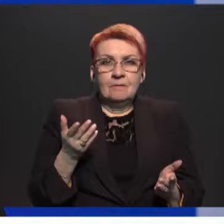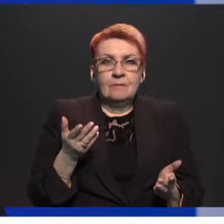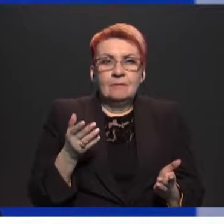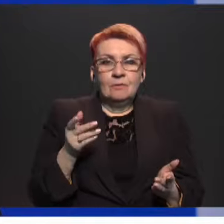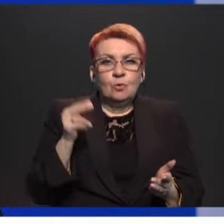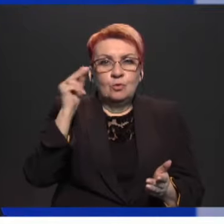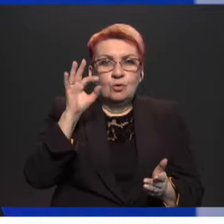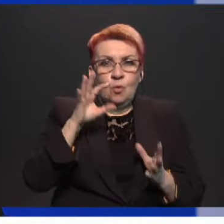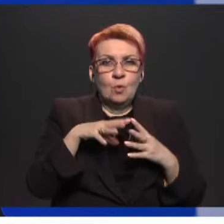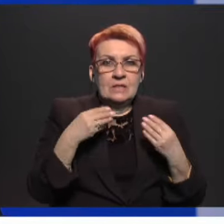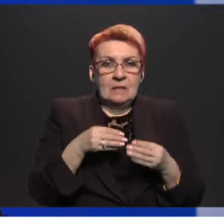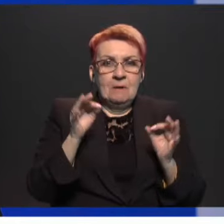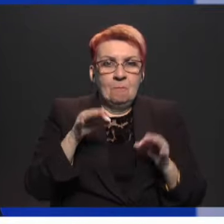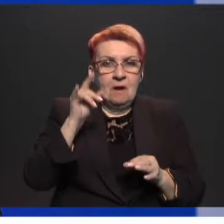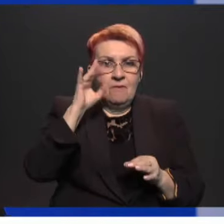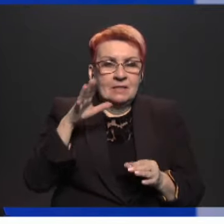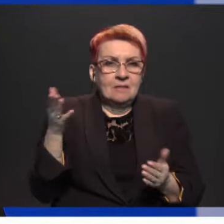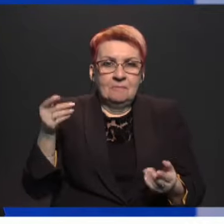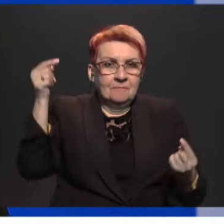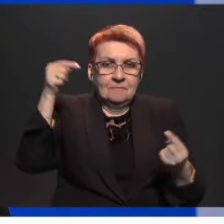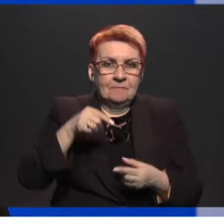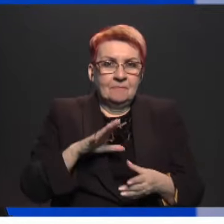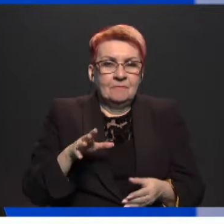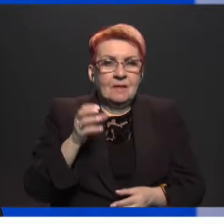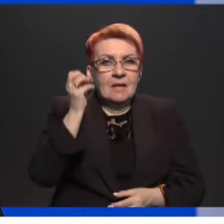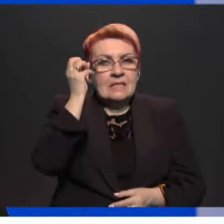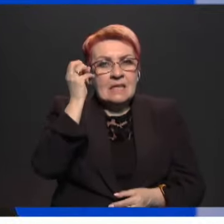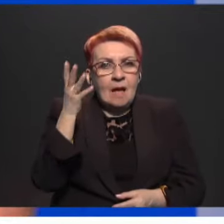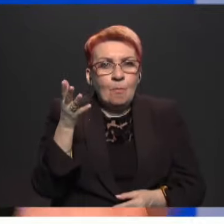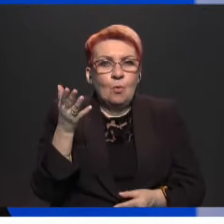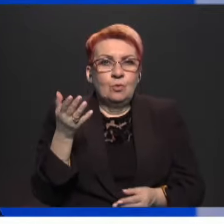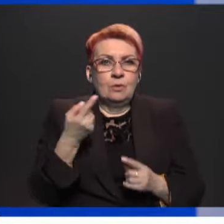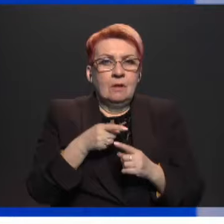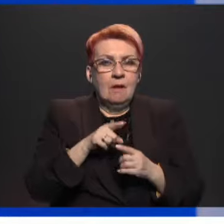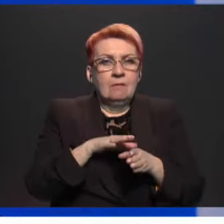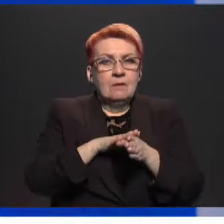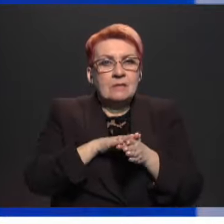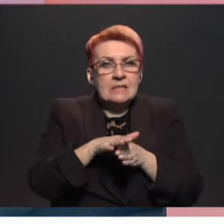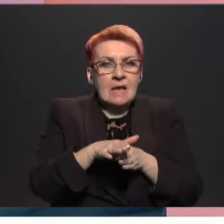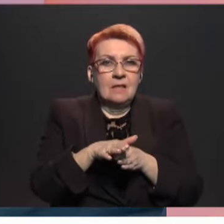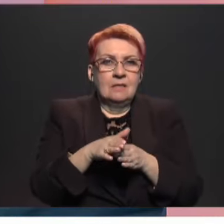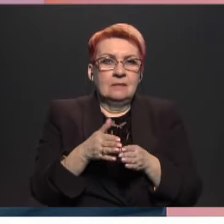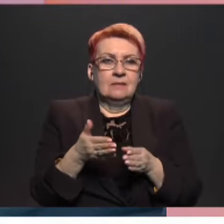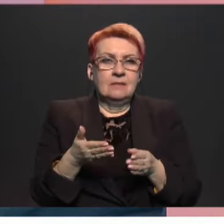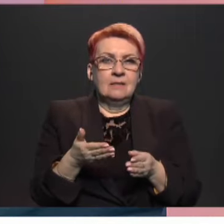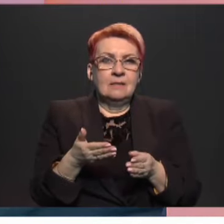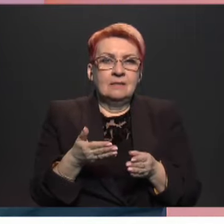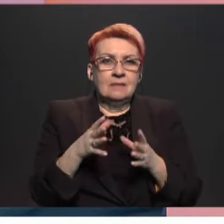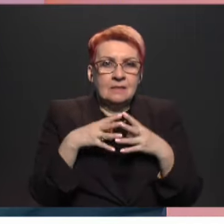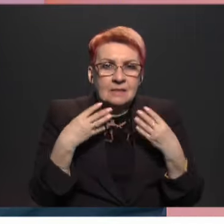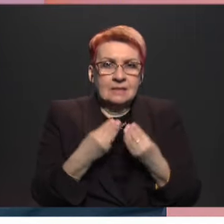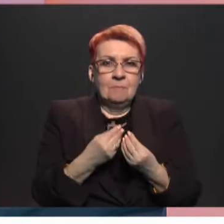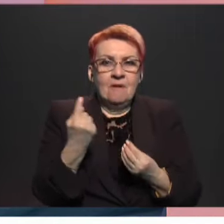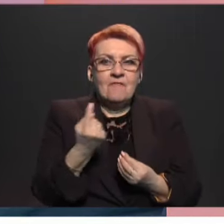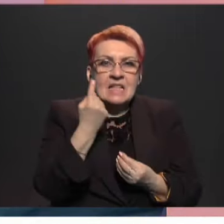семье ситуация однозначно, потому что целомудрие предполагает вот целостность и пребывание этого целого в